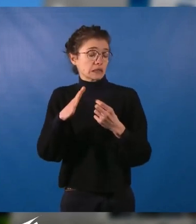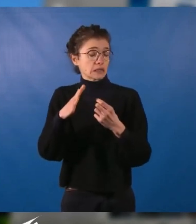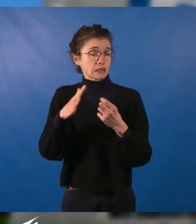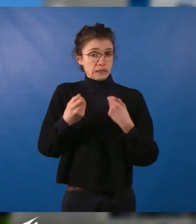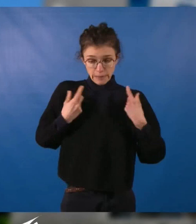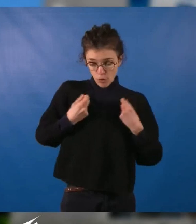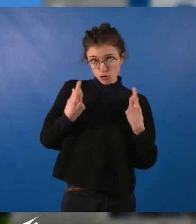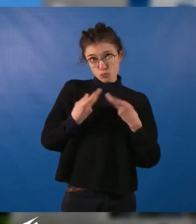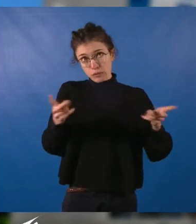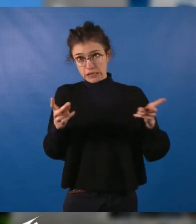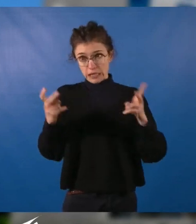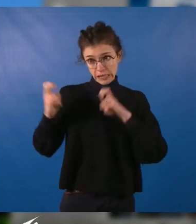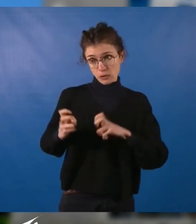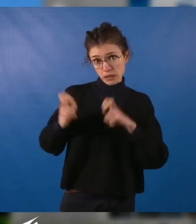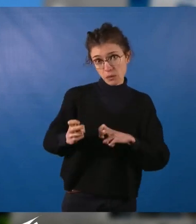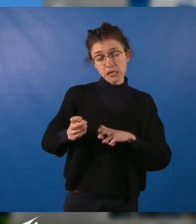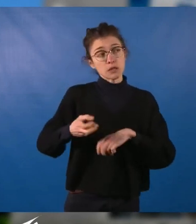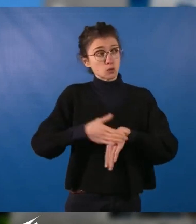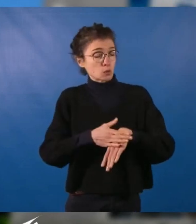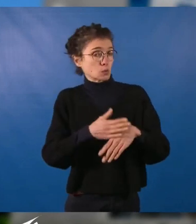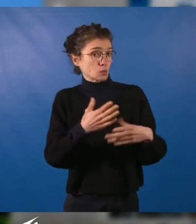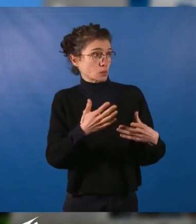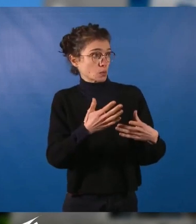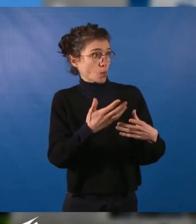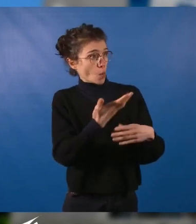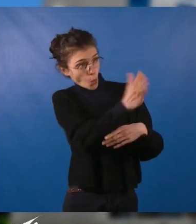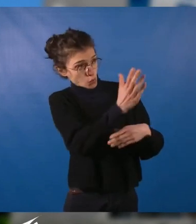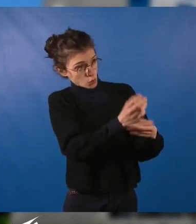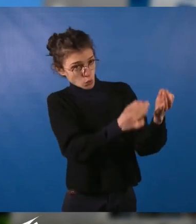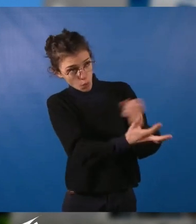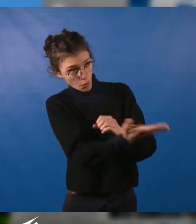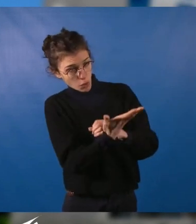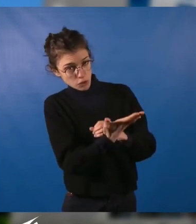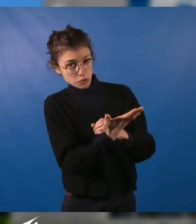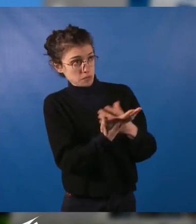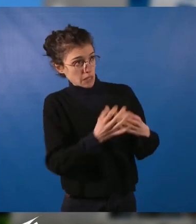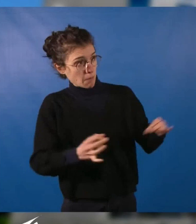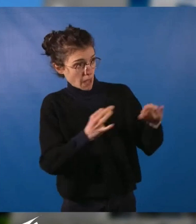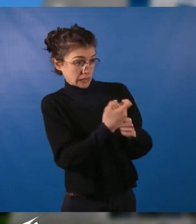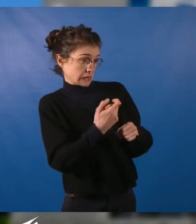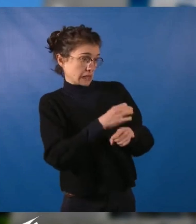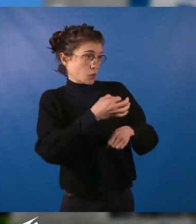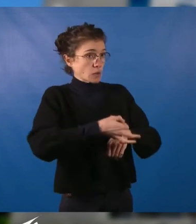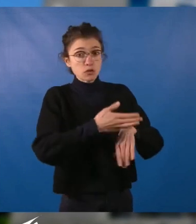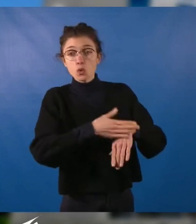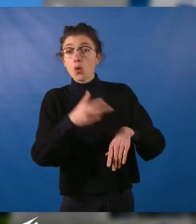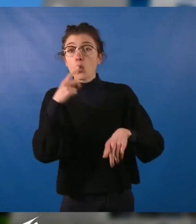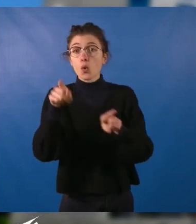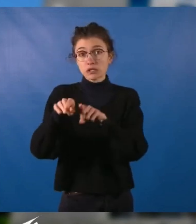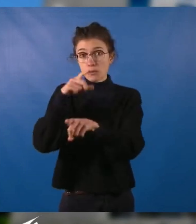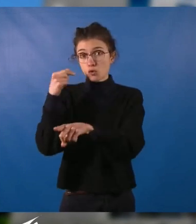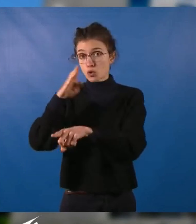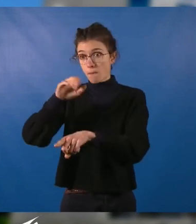vraiment entendu, encore une fois, de propositions. Non plus de propositions, je n'en ai pas entendu du côté de Monsieur